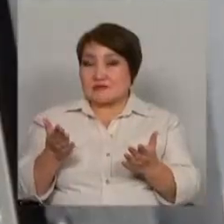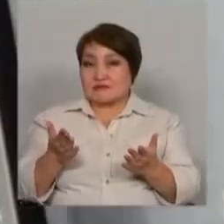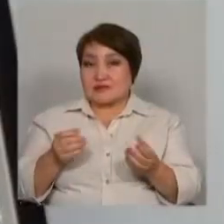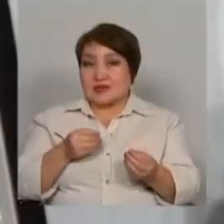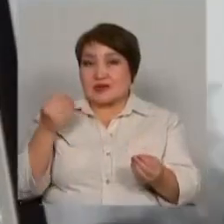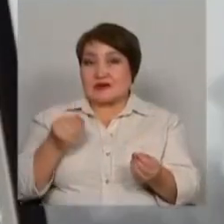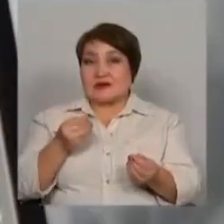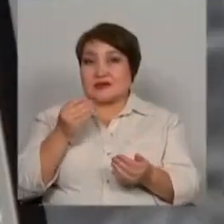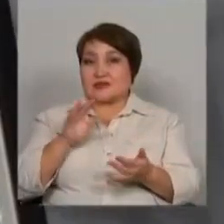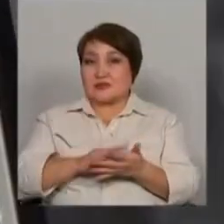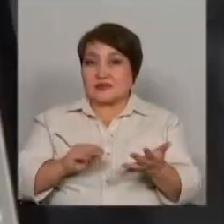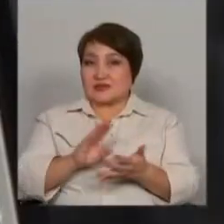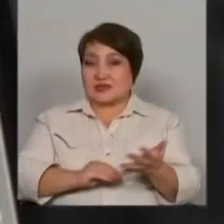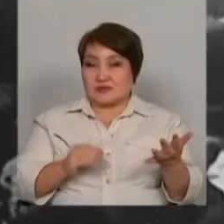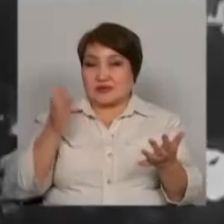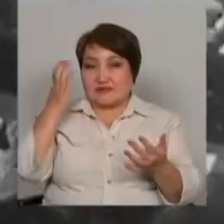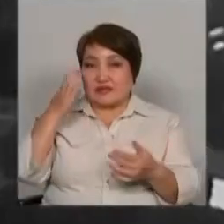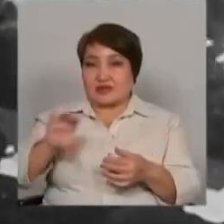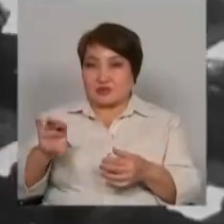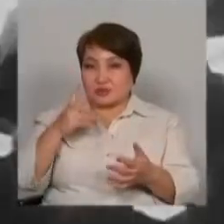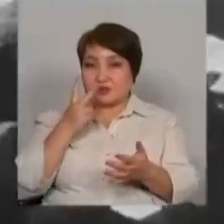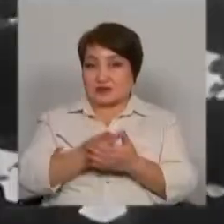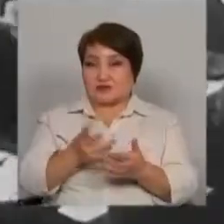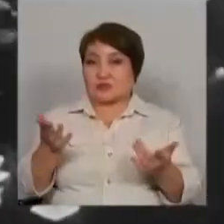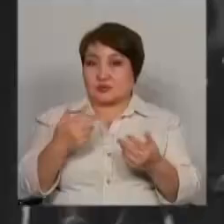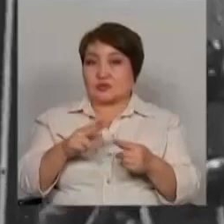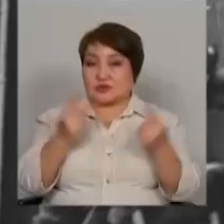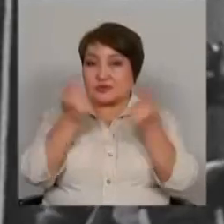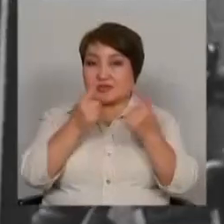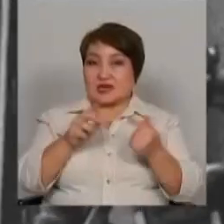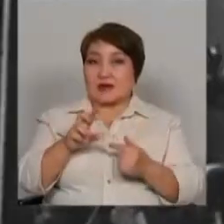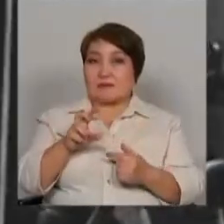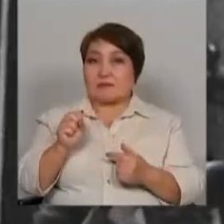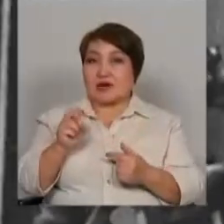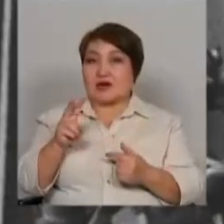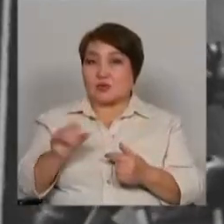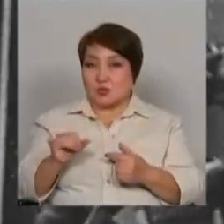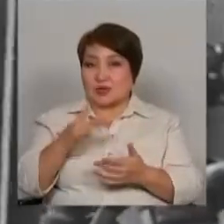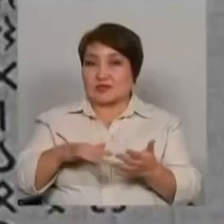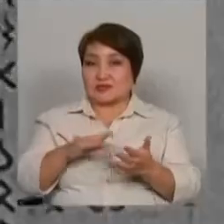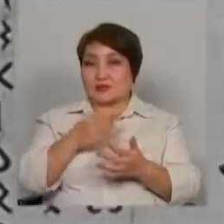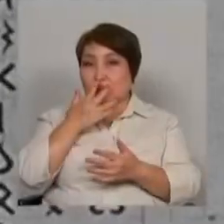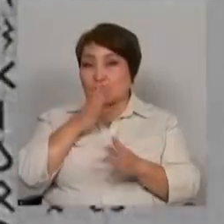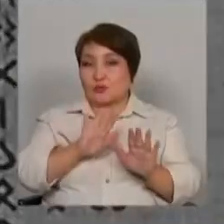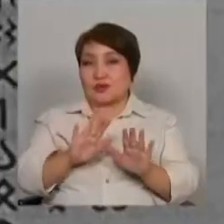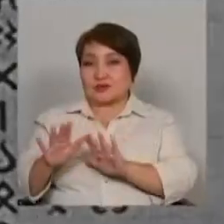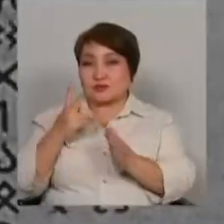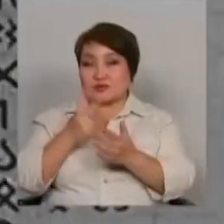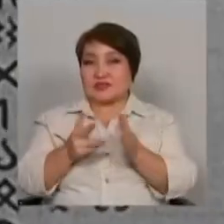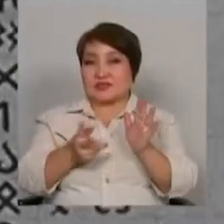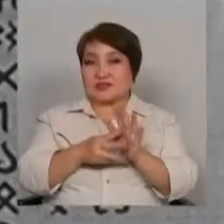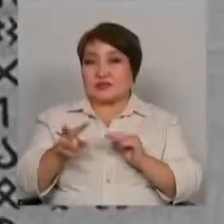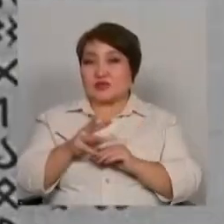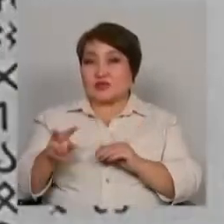мен зерттеушілер жылдар бойы күтіп аңсаған тың дерек Баку қаласының ұлттық мұрағатынан табылды. 8 минуттық бейне жазбада